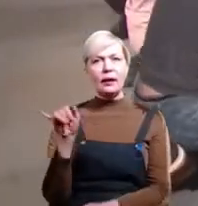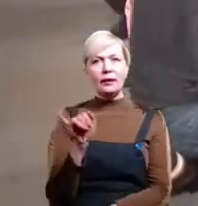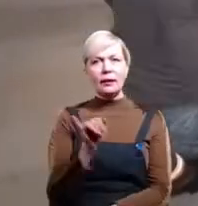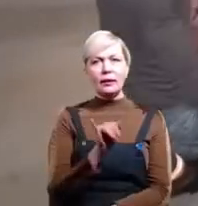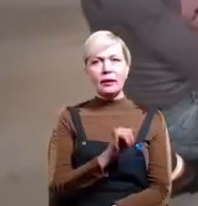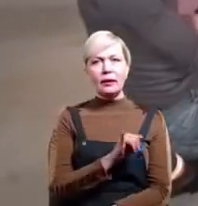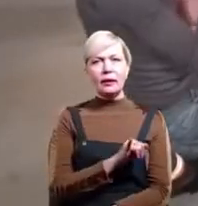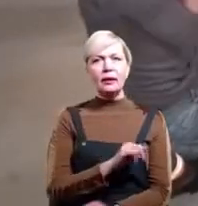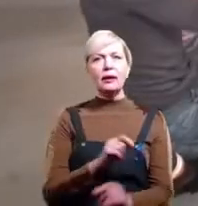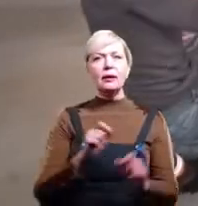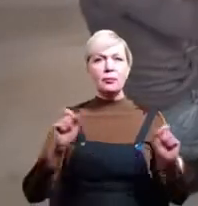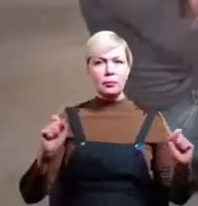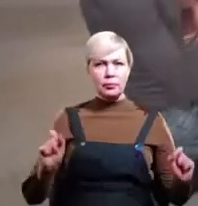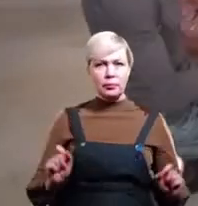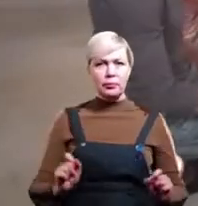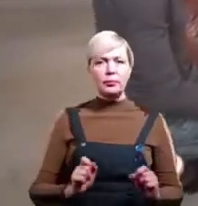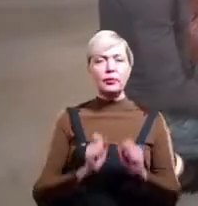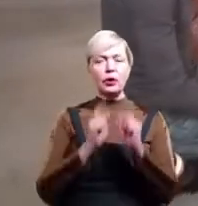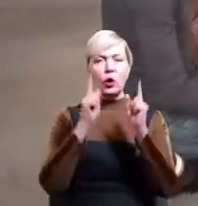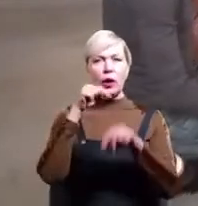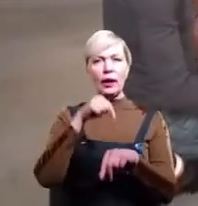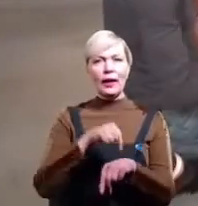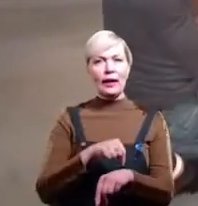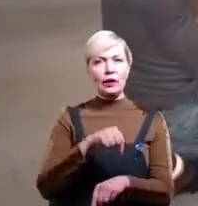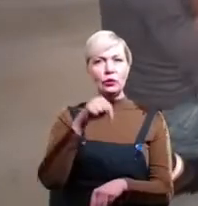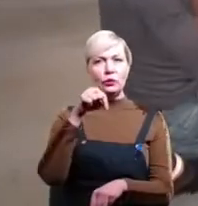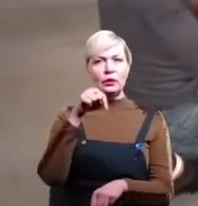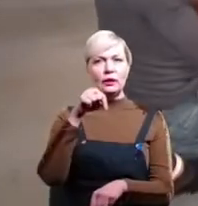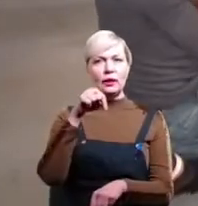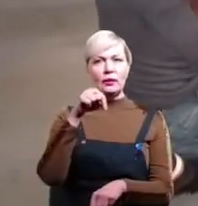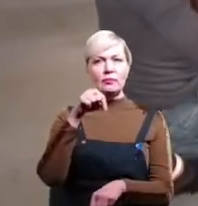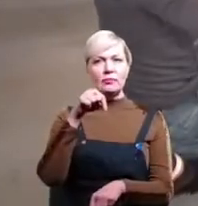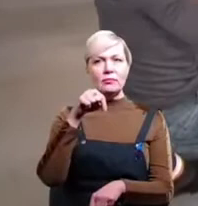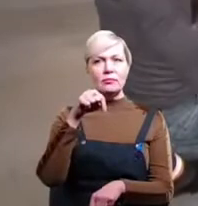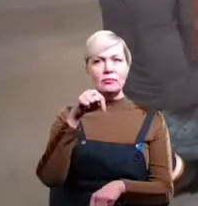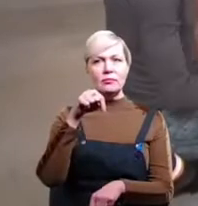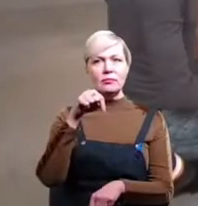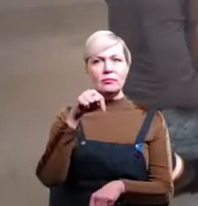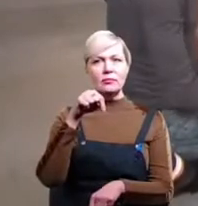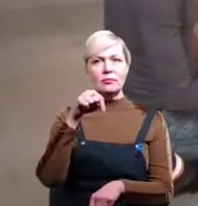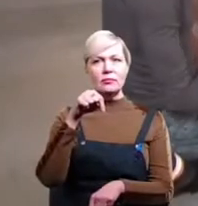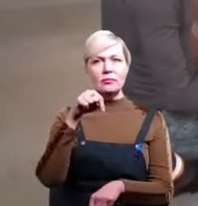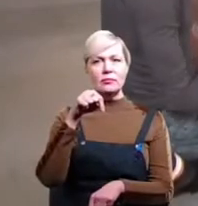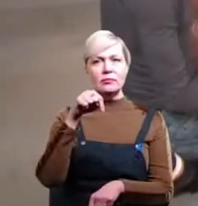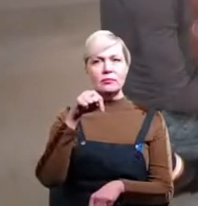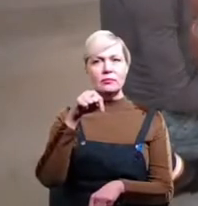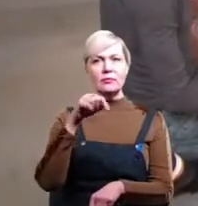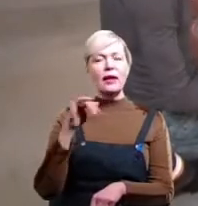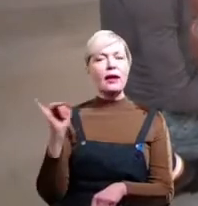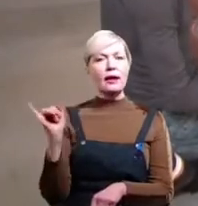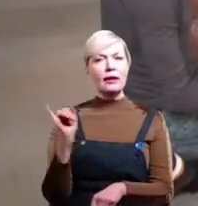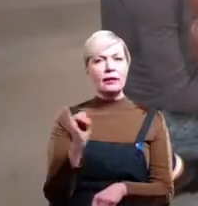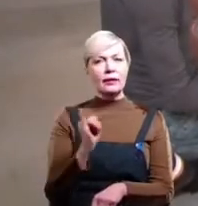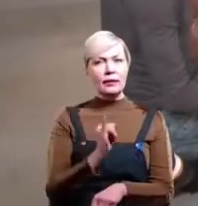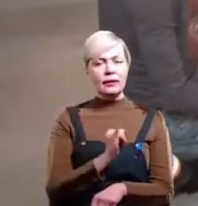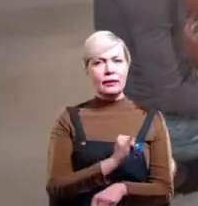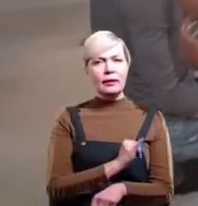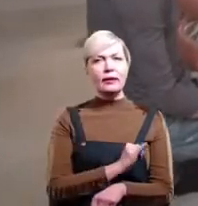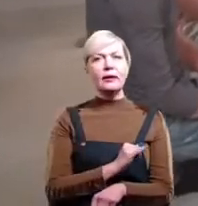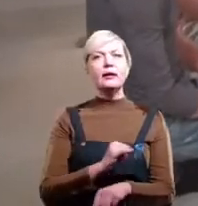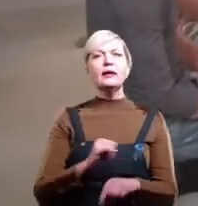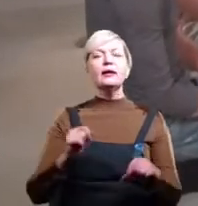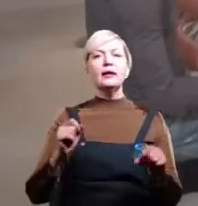прокинуться. Сейчас и прокинуться від снів.